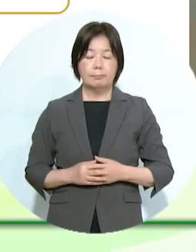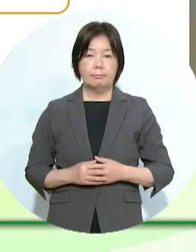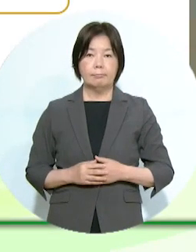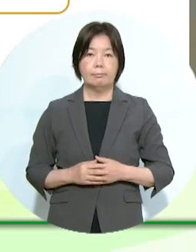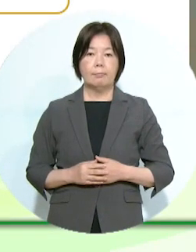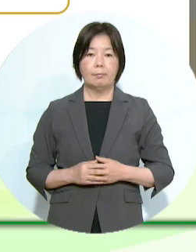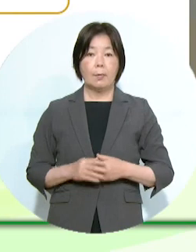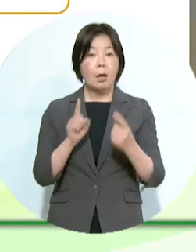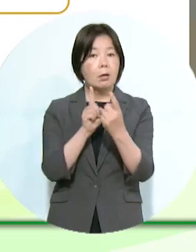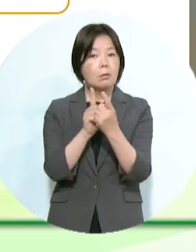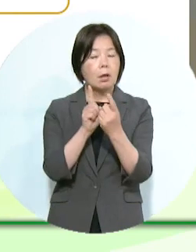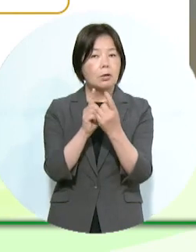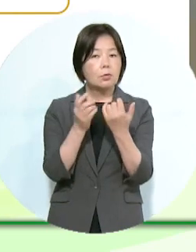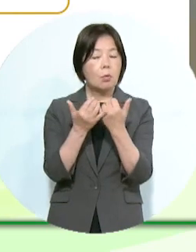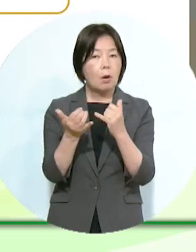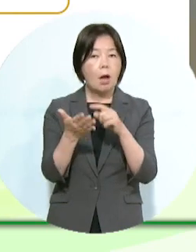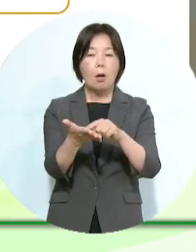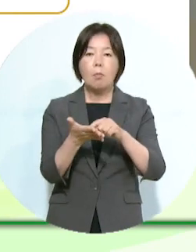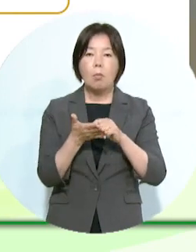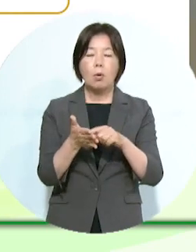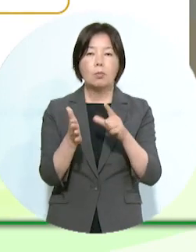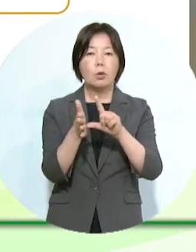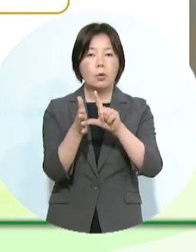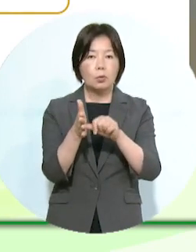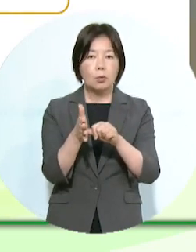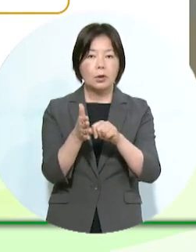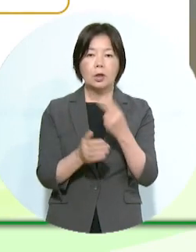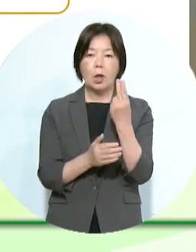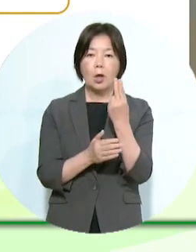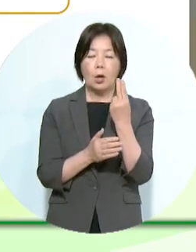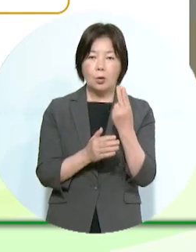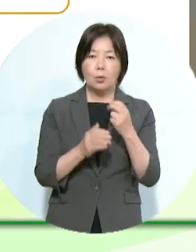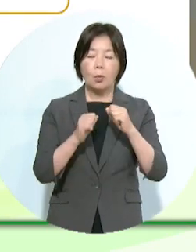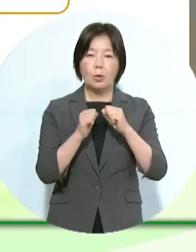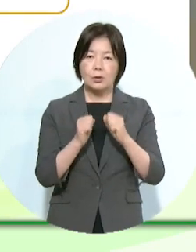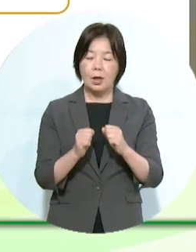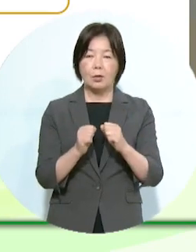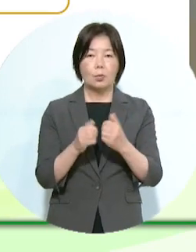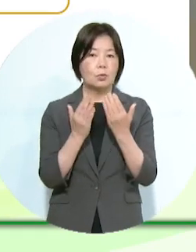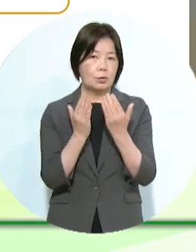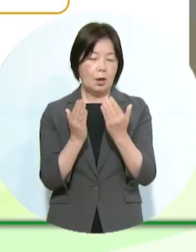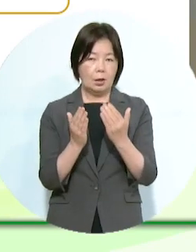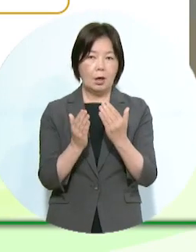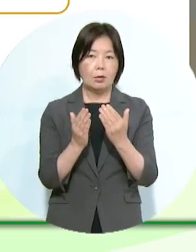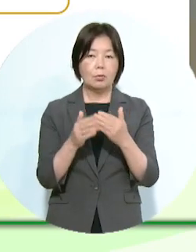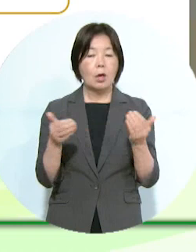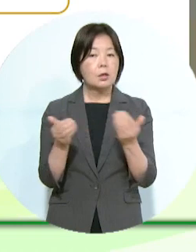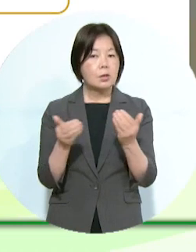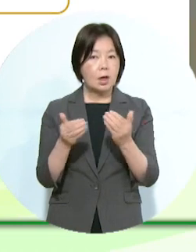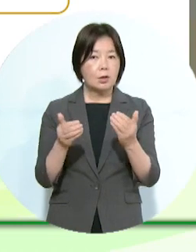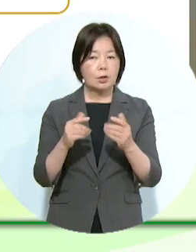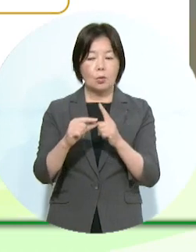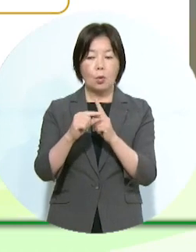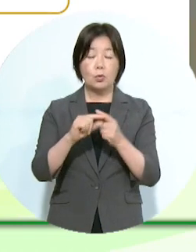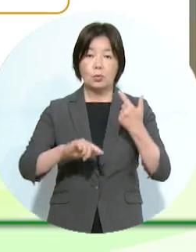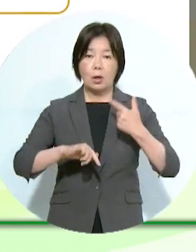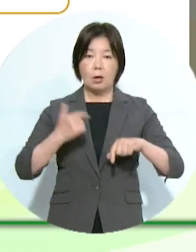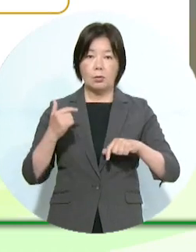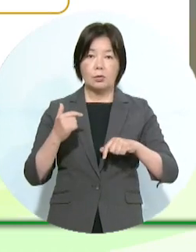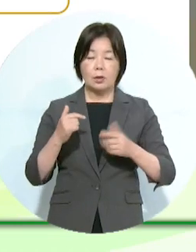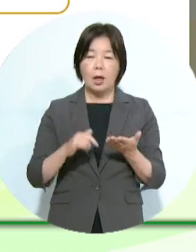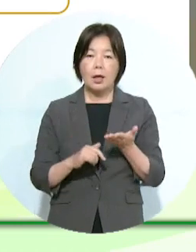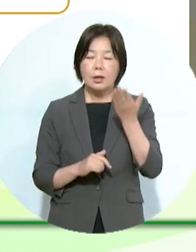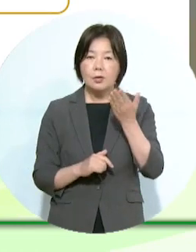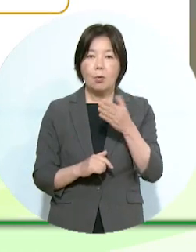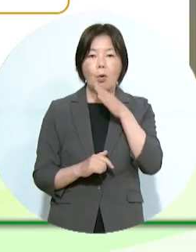対象は応募時点で都内在住、在学、在勤の中学生以上29歳以下の